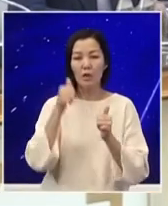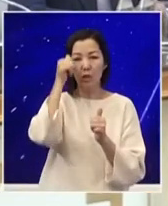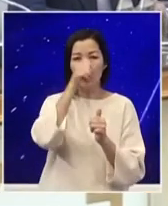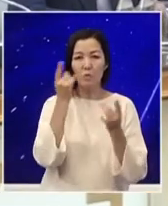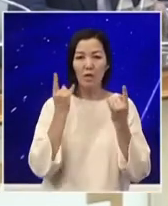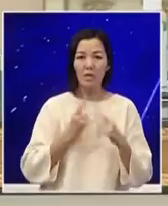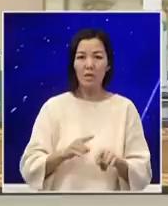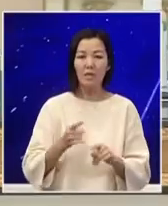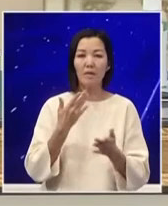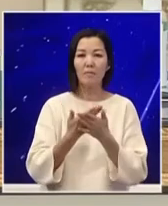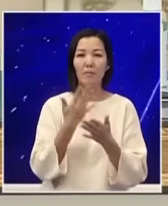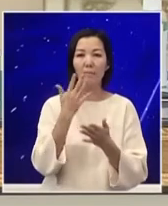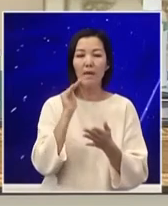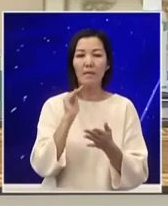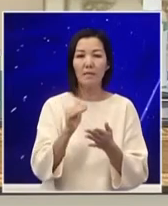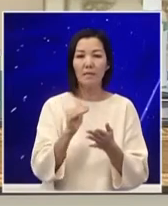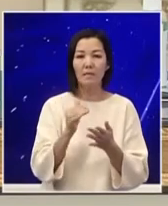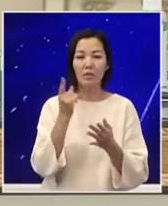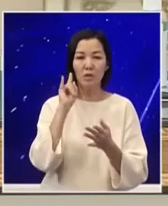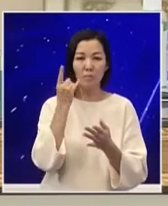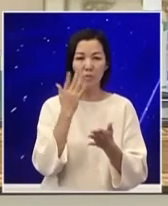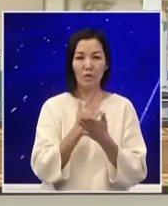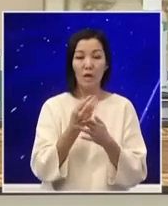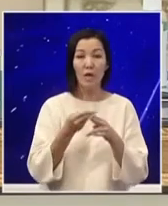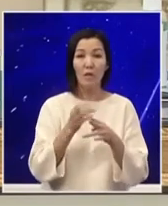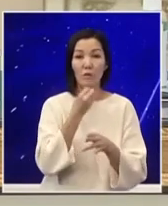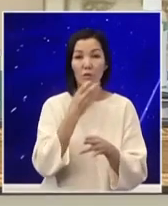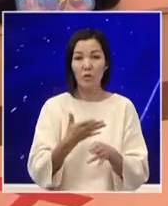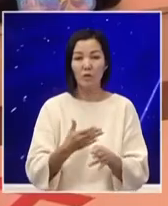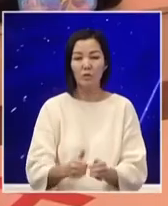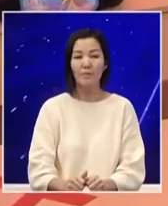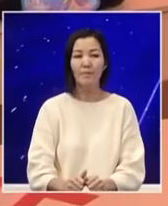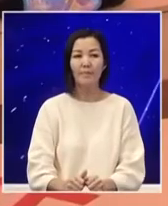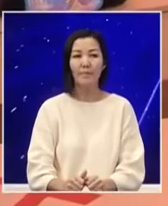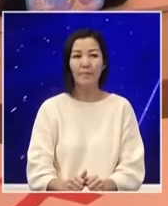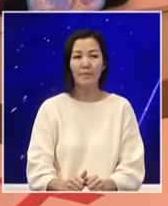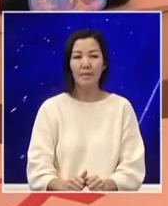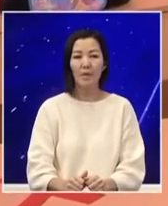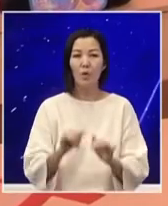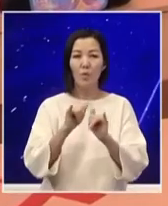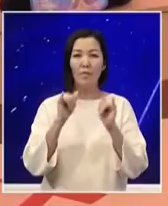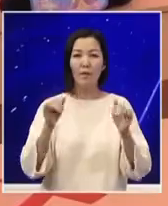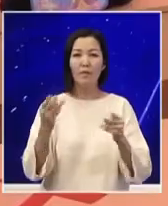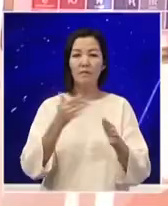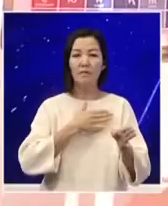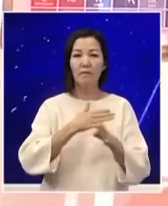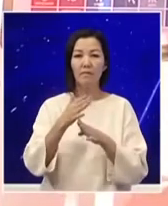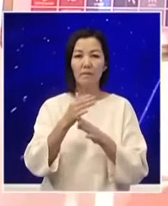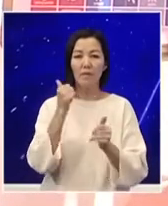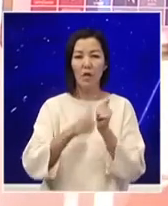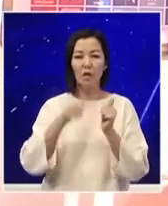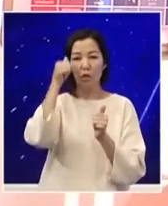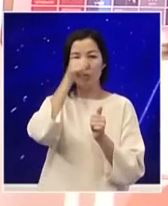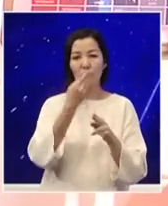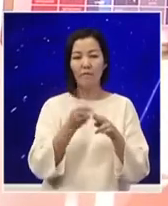области рождается около 50 тысяч детей. Это очень здорово. Ежегодно увеличивается финансирование сферы образования. Так, в этом